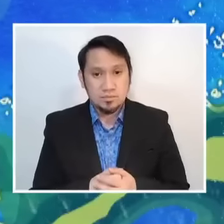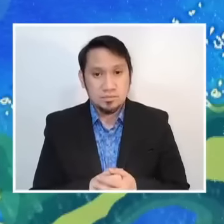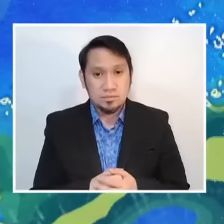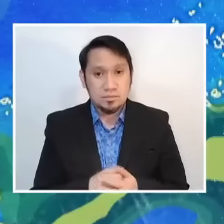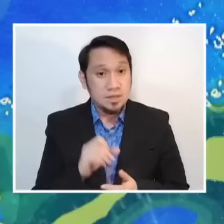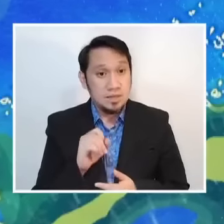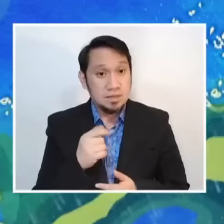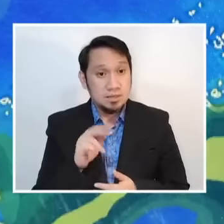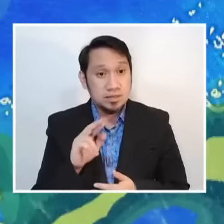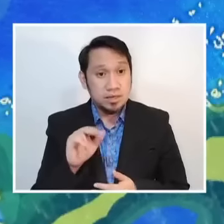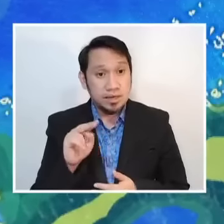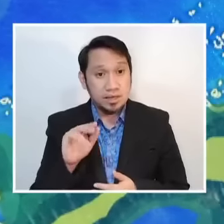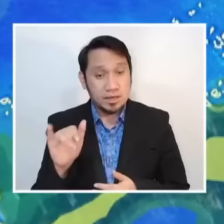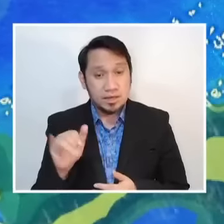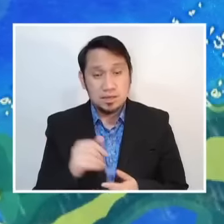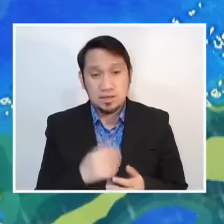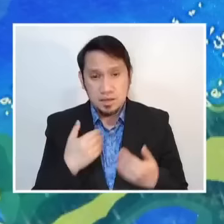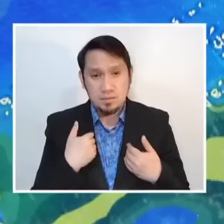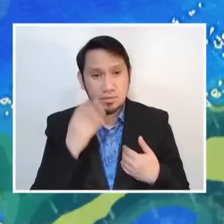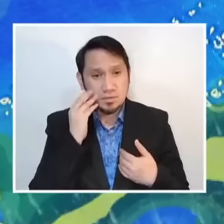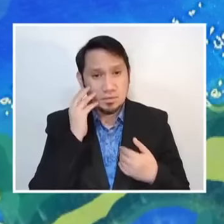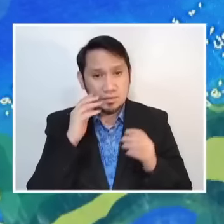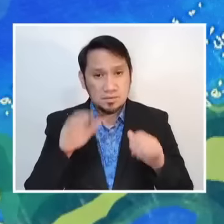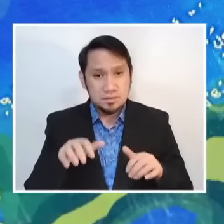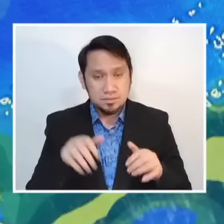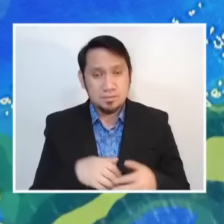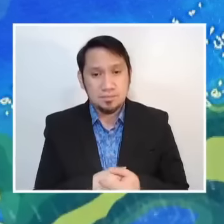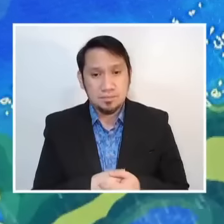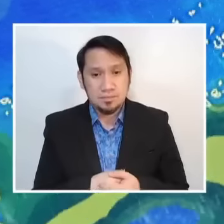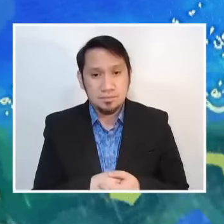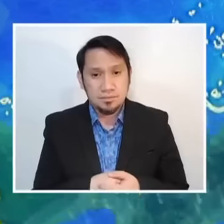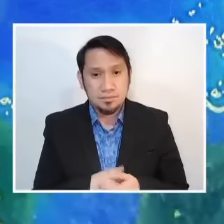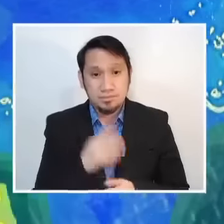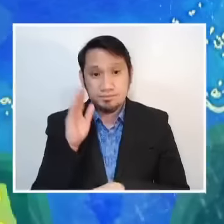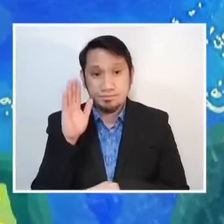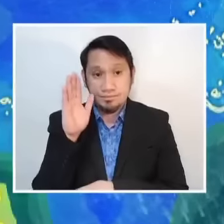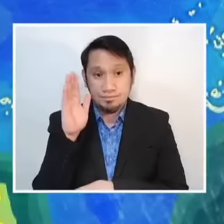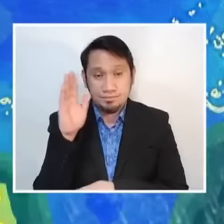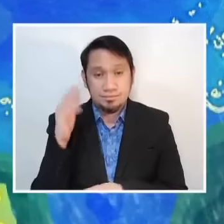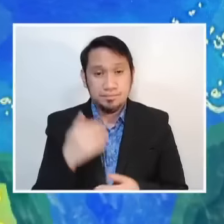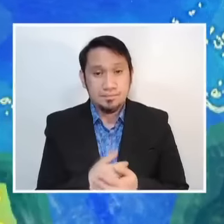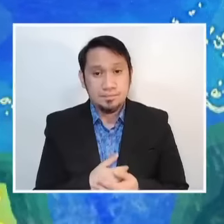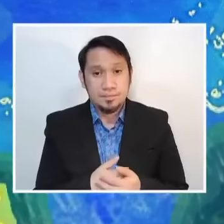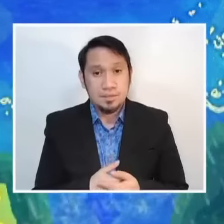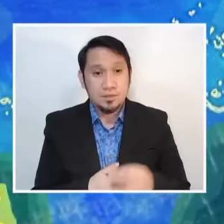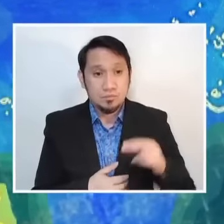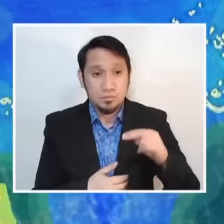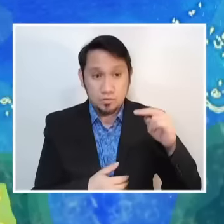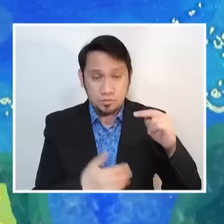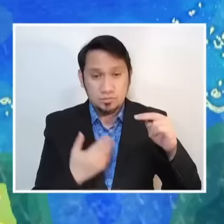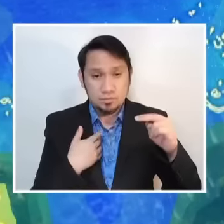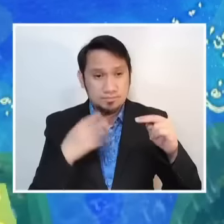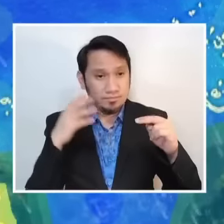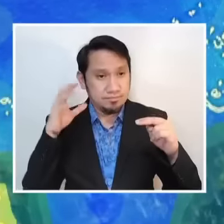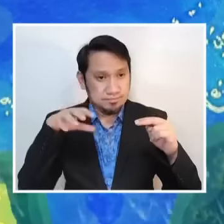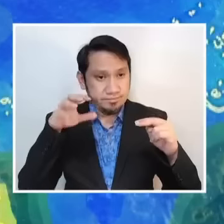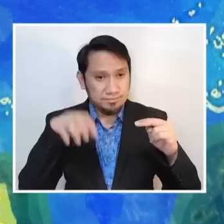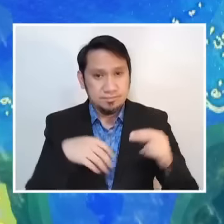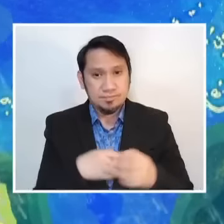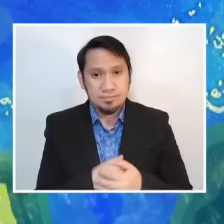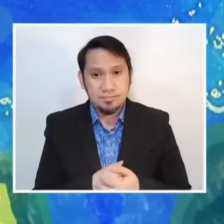ilang bahagi po ng Davao Region at maging sa Tawi-Tawi. Sa tanghali, sa hilagang bahagi ng Mindanao maulan sa Maycaraga, Northern Mindanao